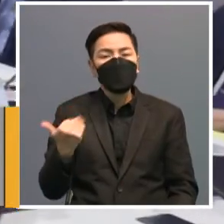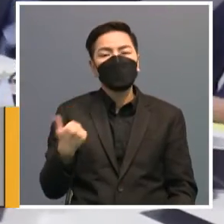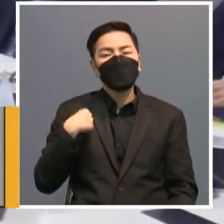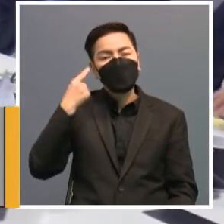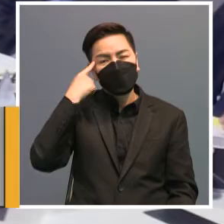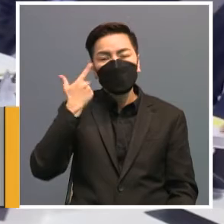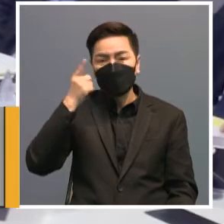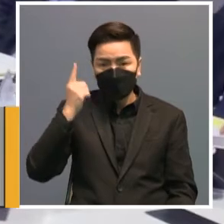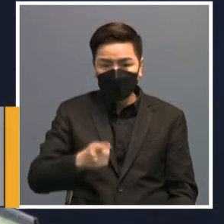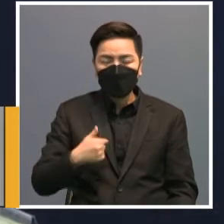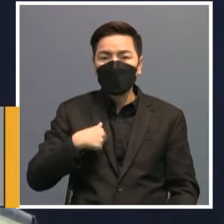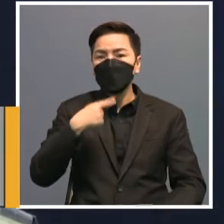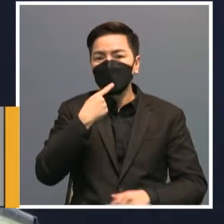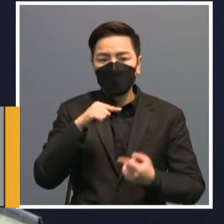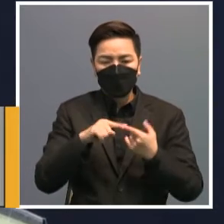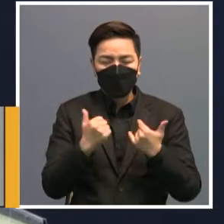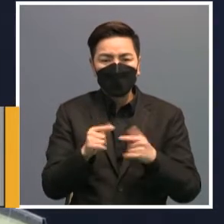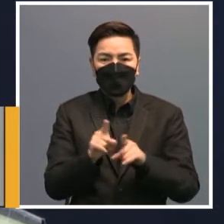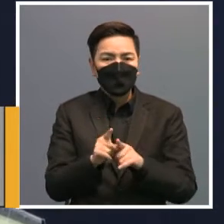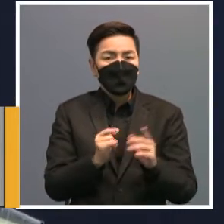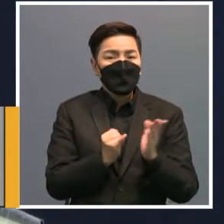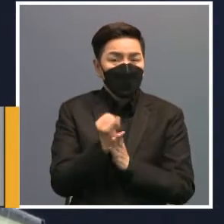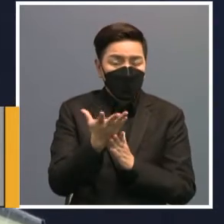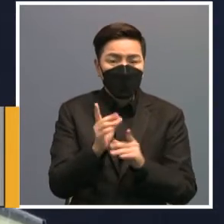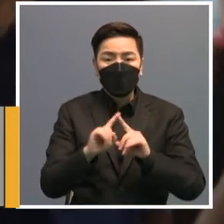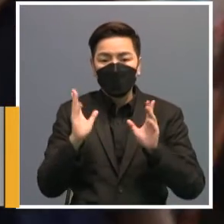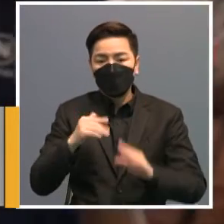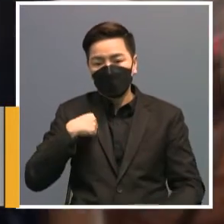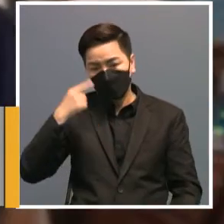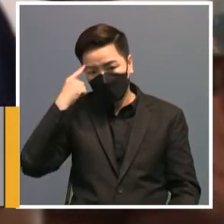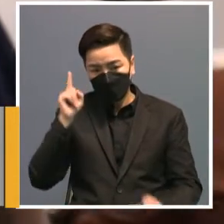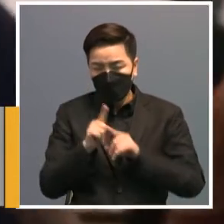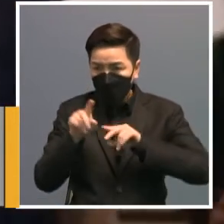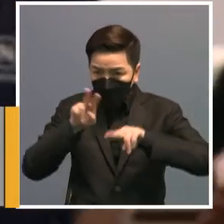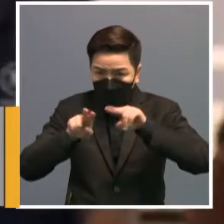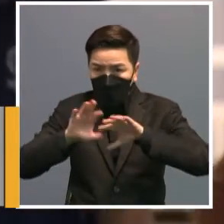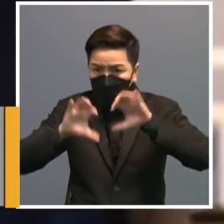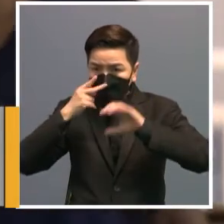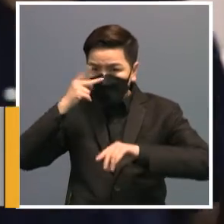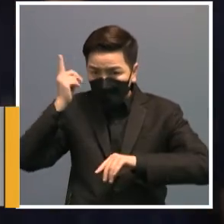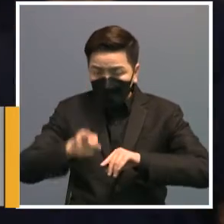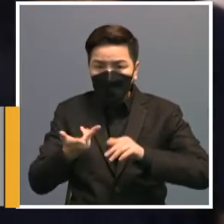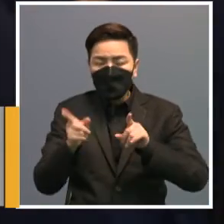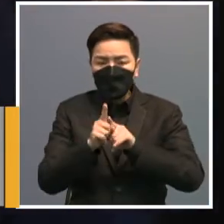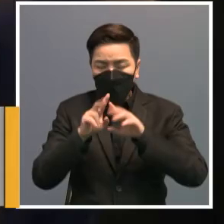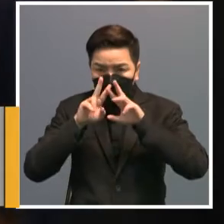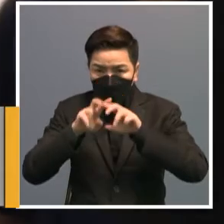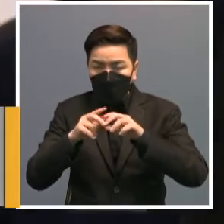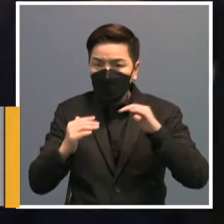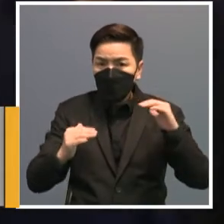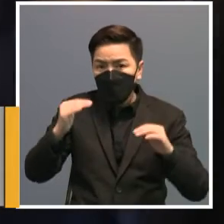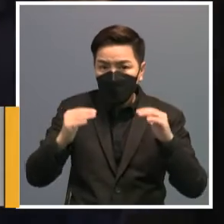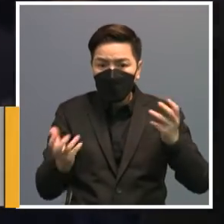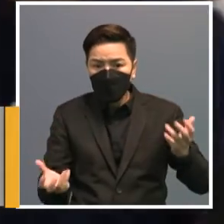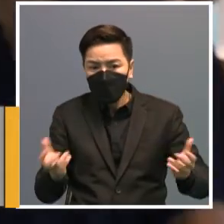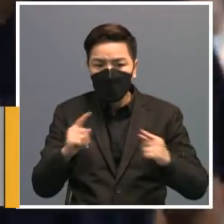ทั้งนั้นเนี่ยจริงๆก็จะพูดอย่างนี้เนี่ยอาจจะไม่ได้ถูกซะทีเดียวบางคนเขาอาจจะตั้งใจตรวจสอบรัฐบาลจริงๆเพื่อที่จะได้ค้านแล้วก็ให้เกิด